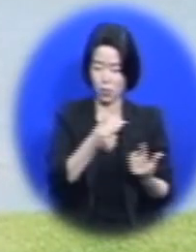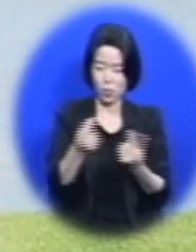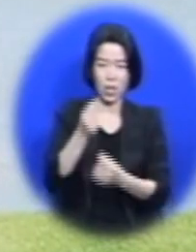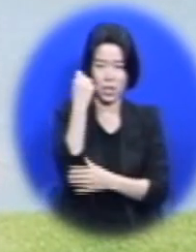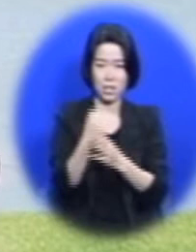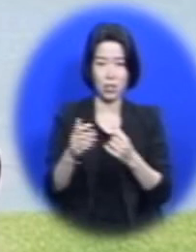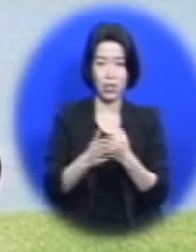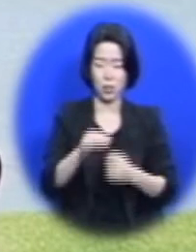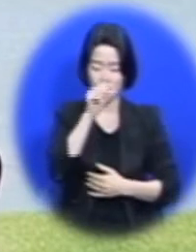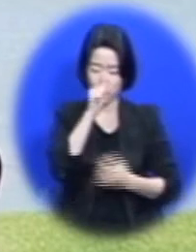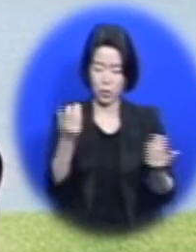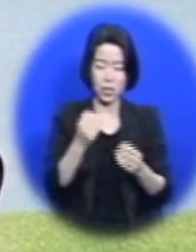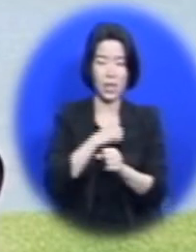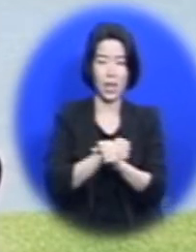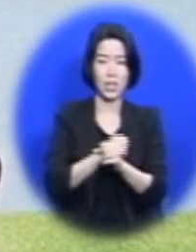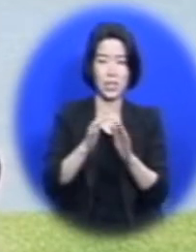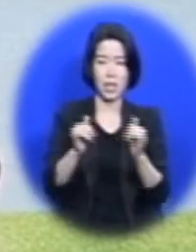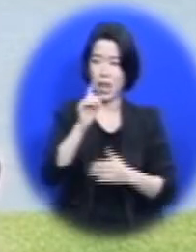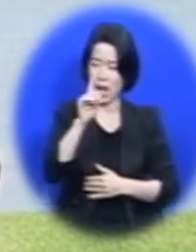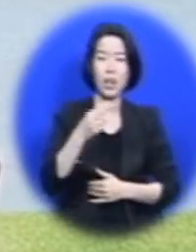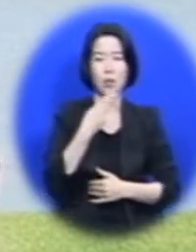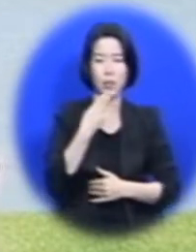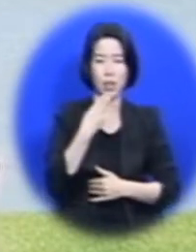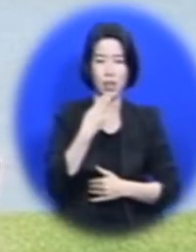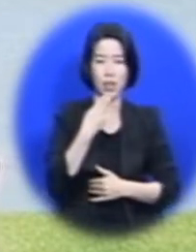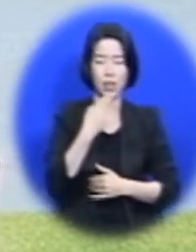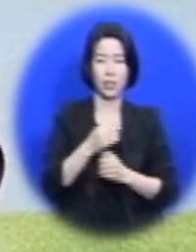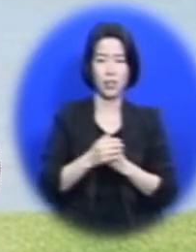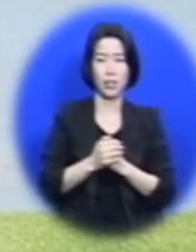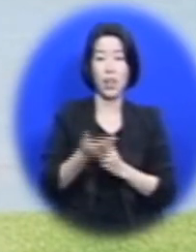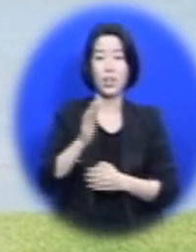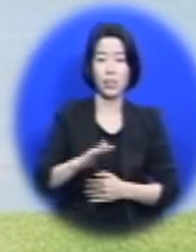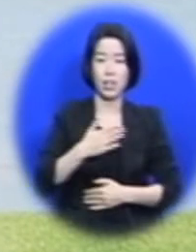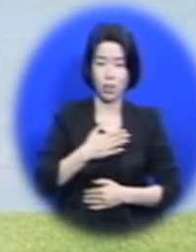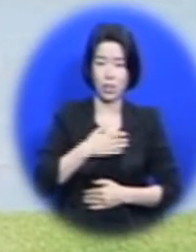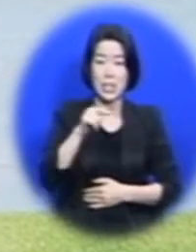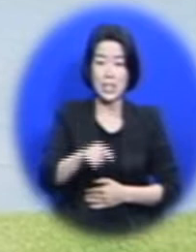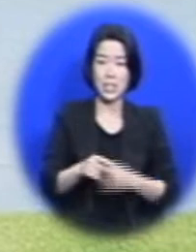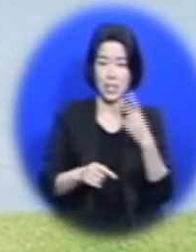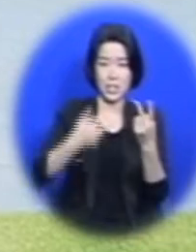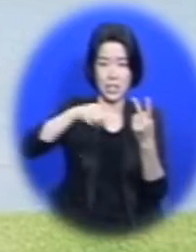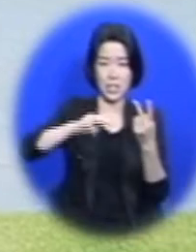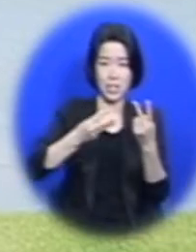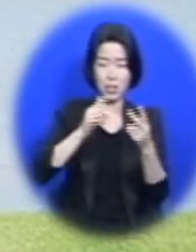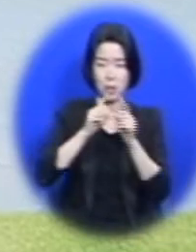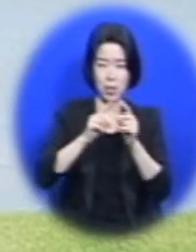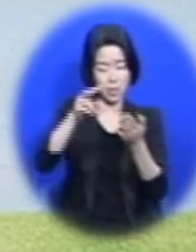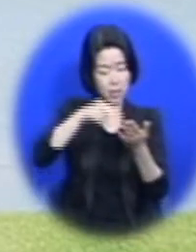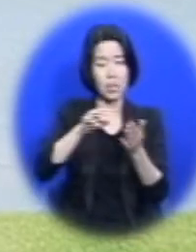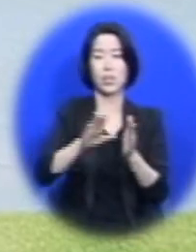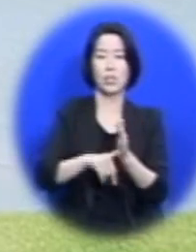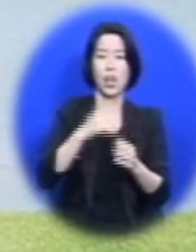썩었으니 착한 일 하는 사람이 하나도 없구나. 근데 저는 이 2절 말씀을